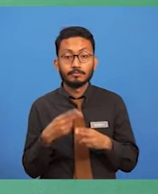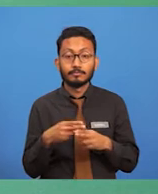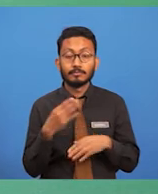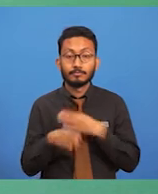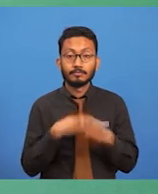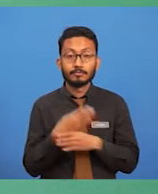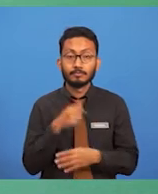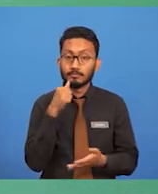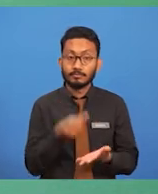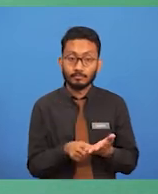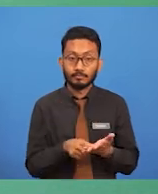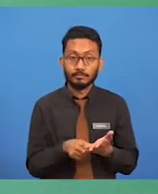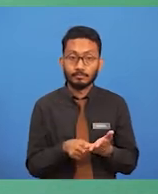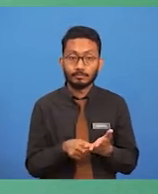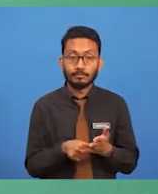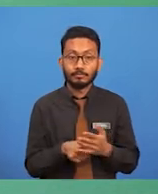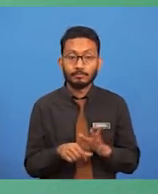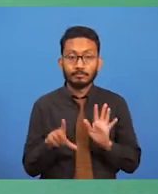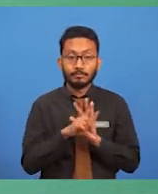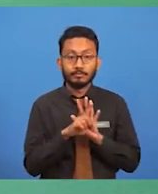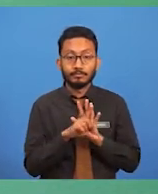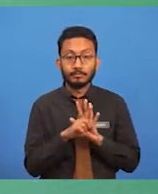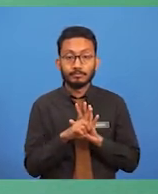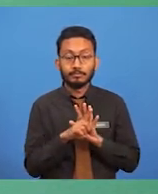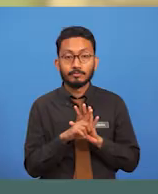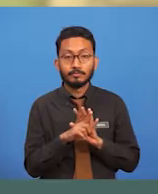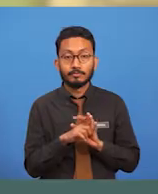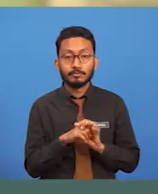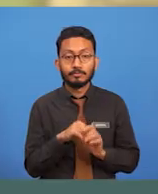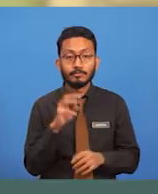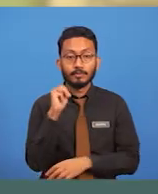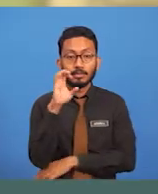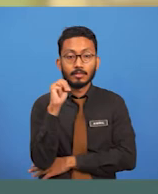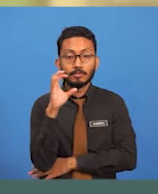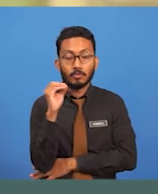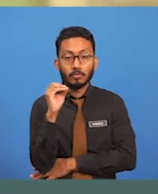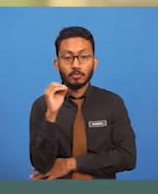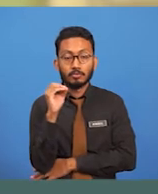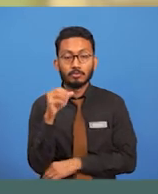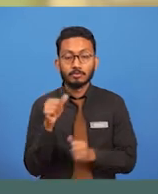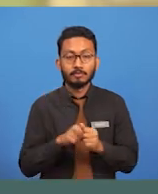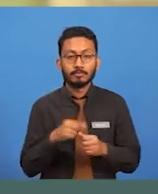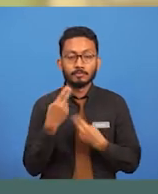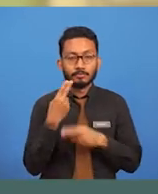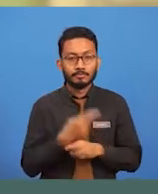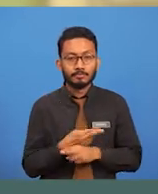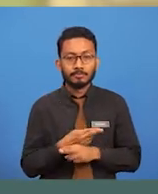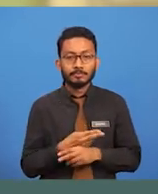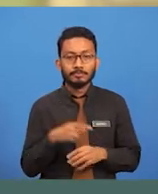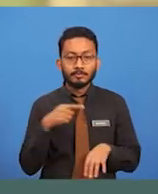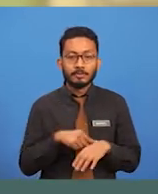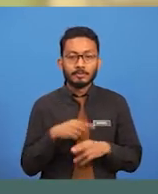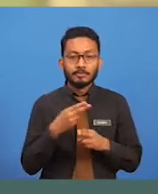label dan juga memo. Setiap rekaan korporat ini pula